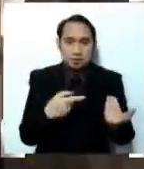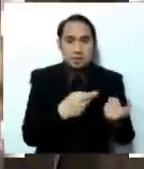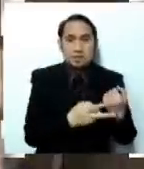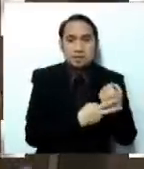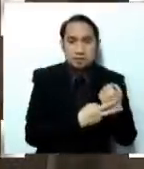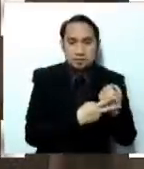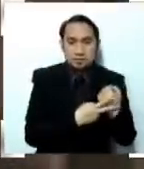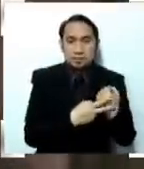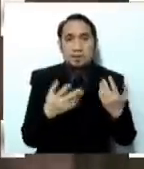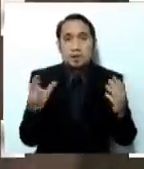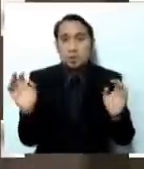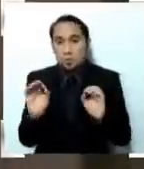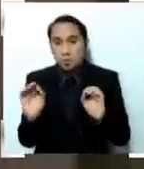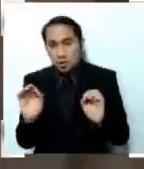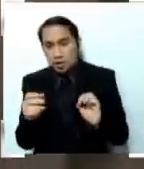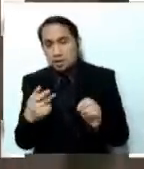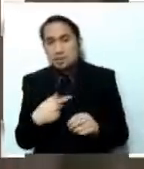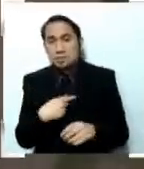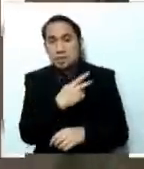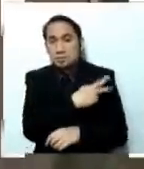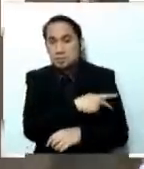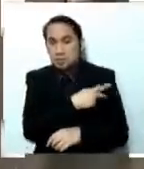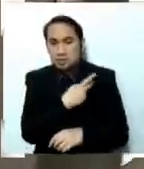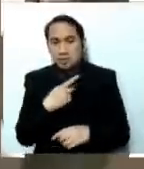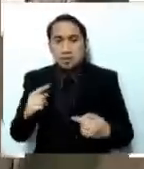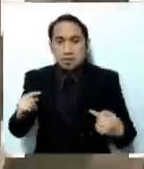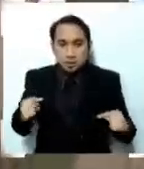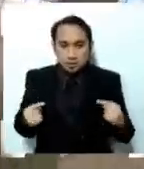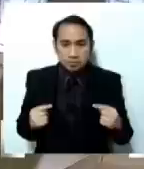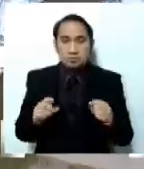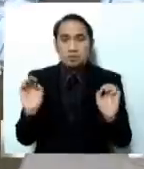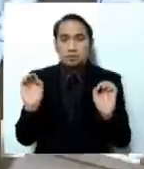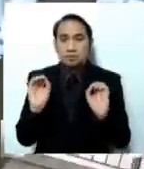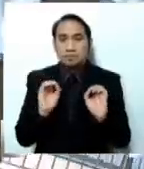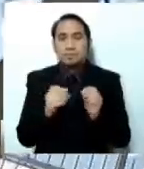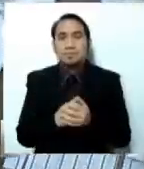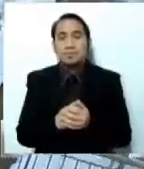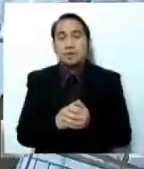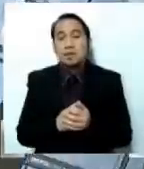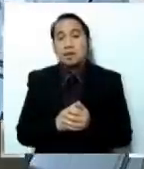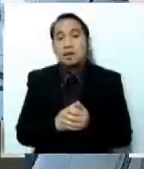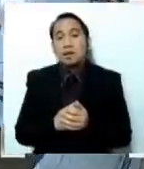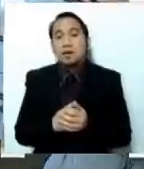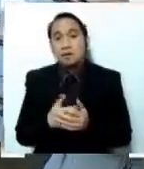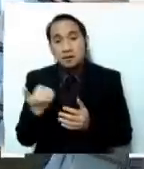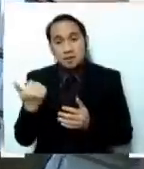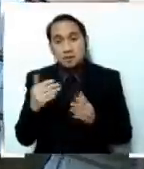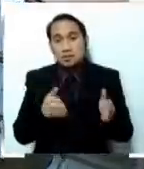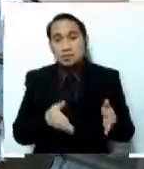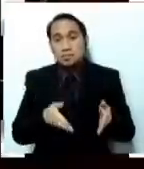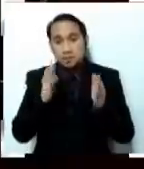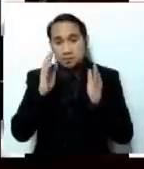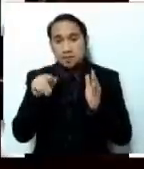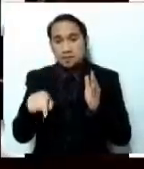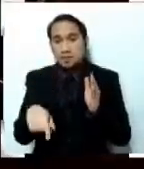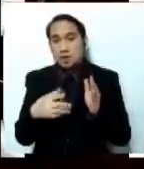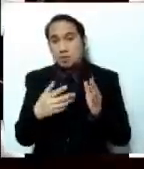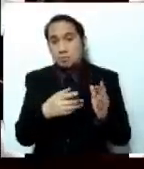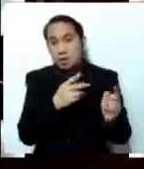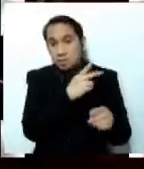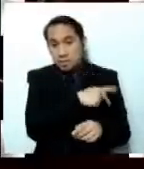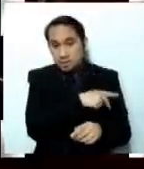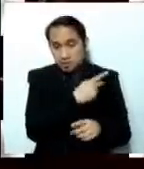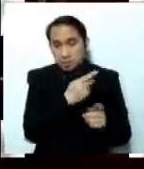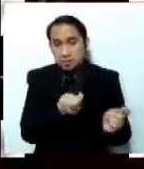nasaktang pasyente o kawani. Dito sa other building, nilabas daw lahat yung mga pasyente and then nagkaroon tayo ng